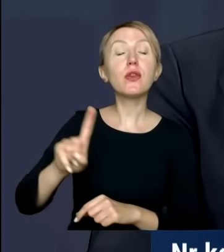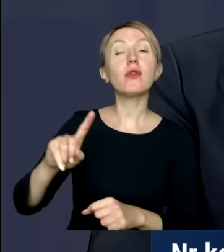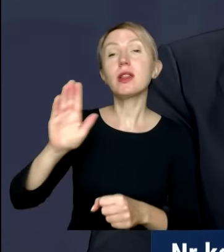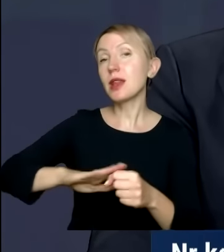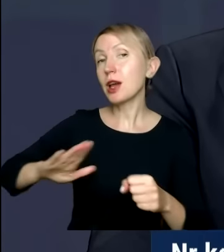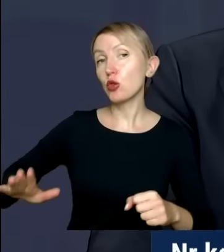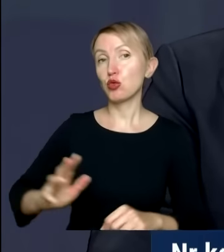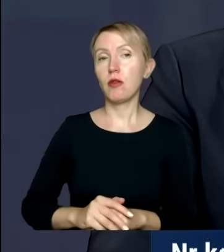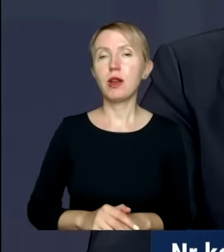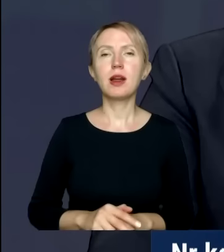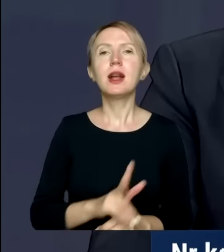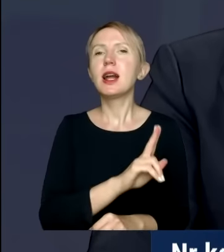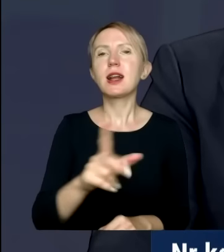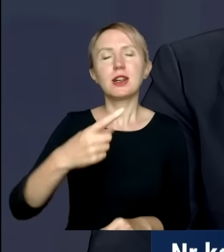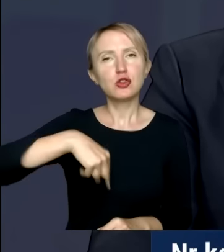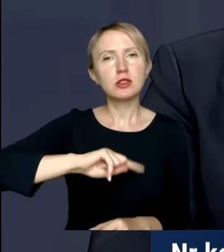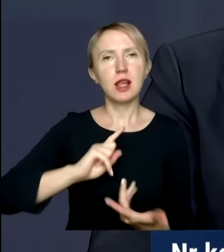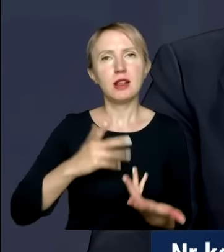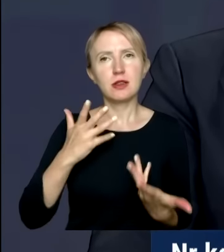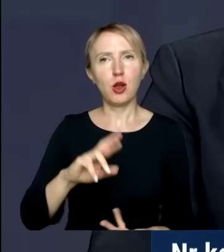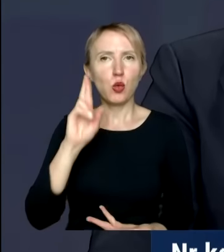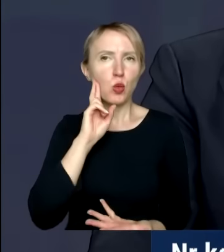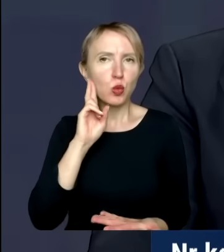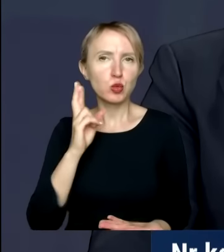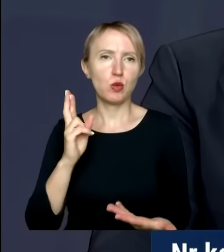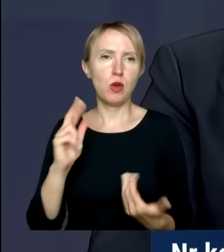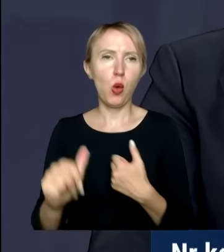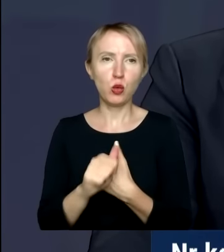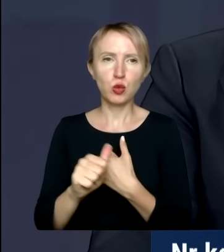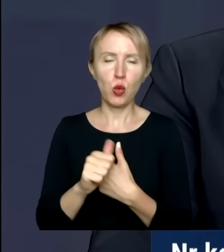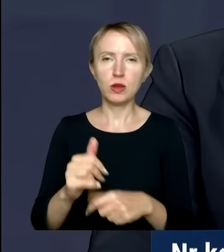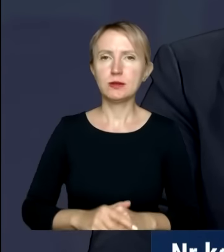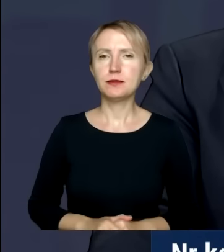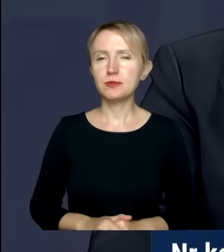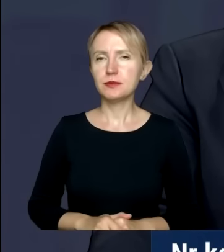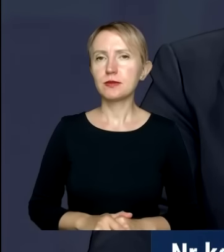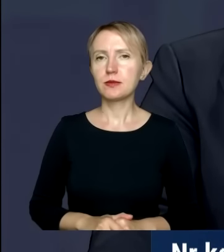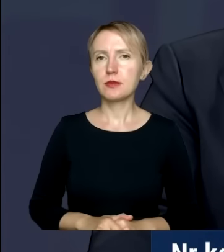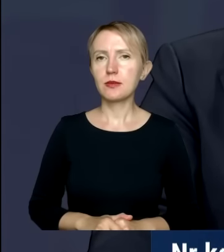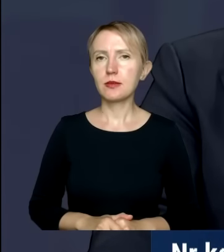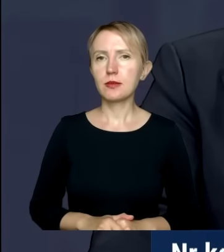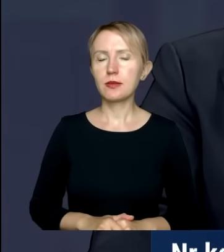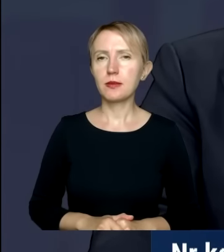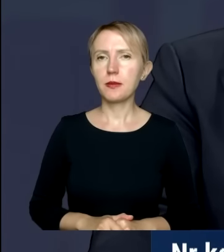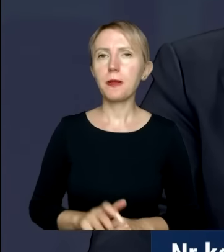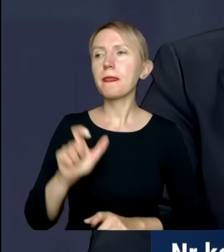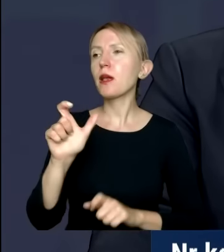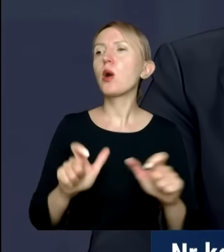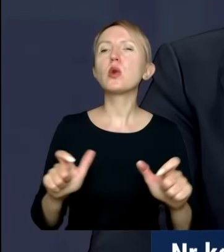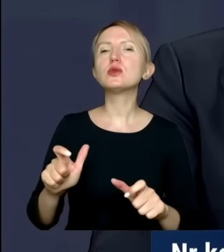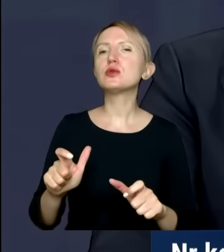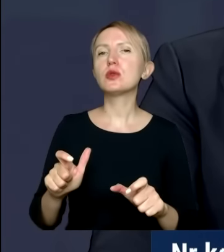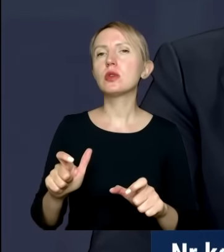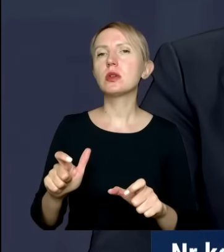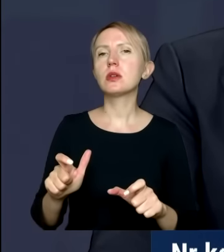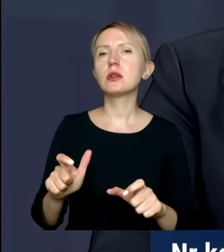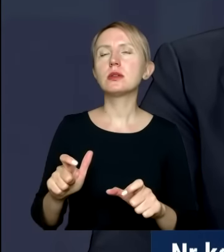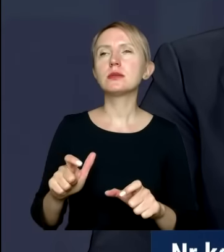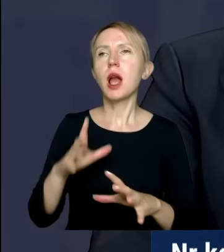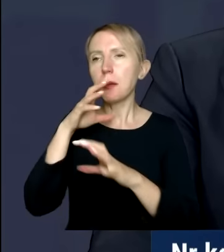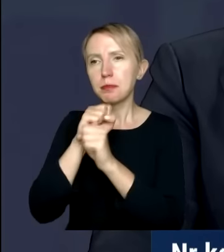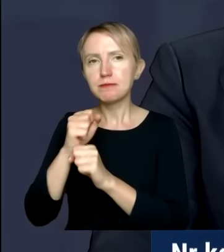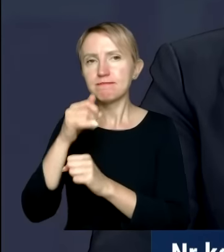nazywali No chyba każdy z nas tutaj w studiu obecny rozumie o czym mówimy ci ci którzy nie umieją się ugryźć w język to